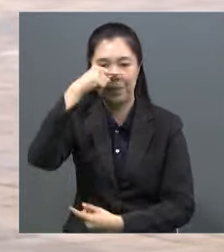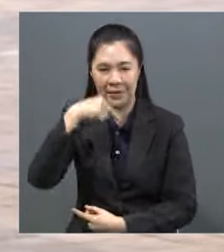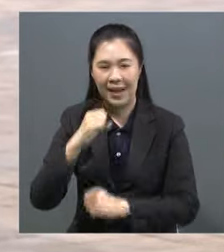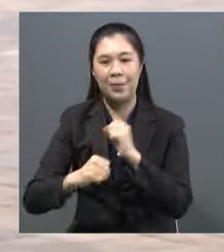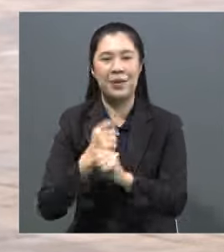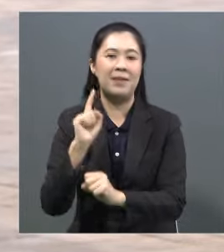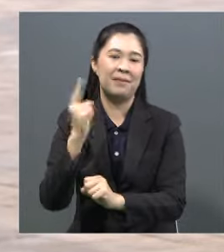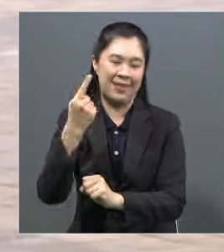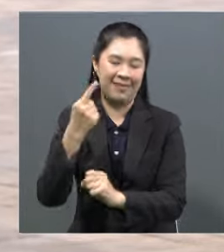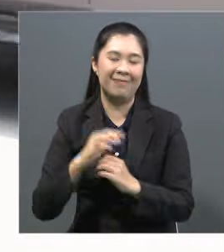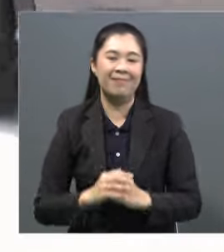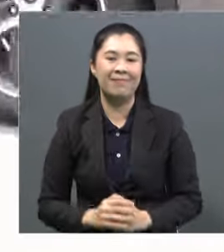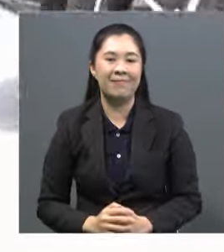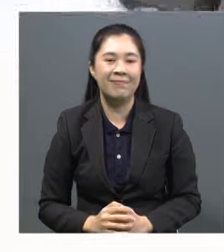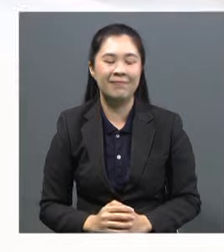วยค่ะ